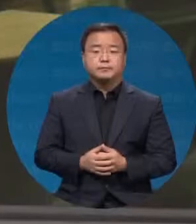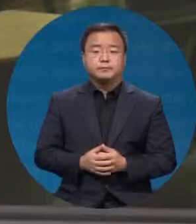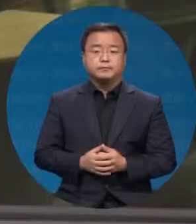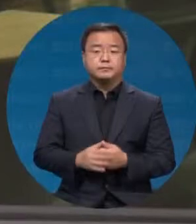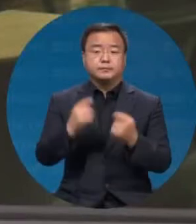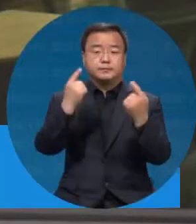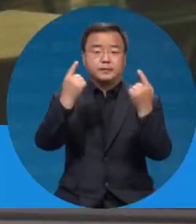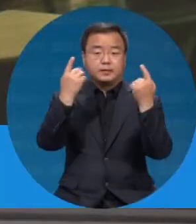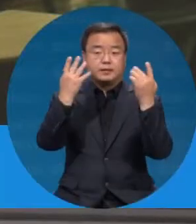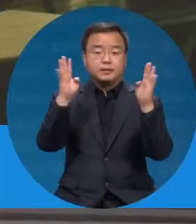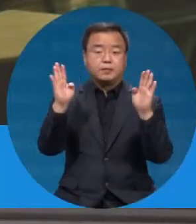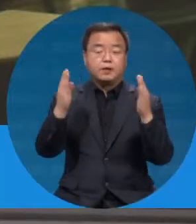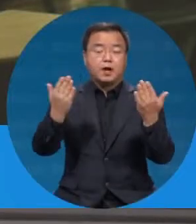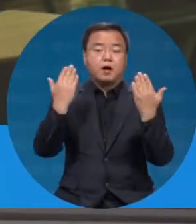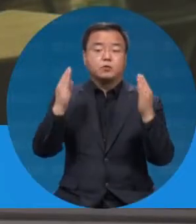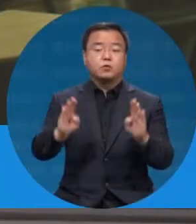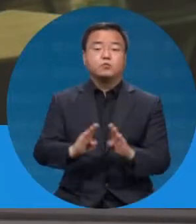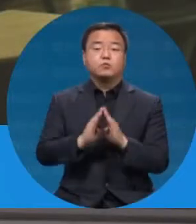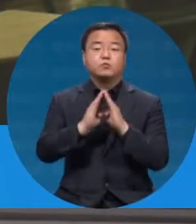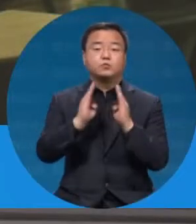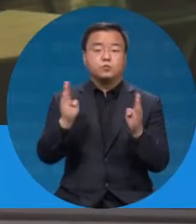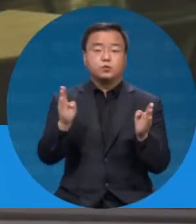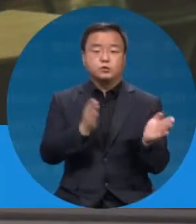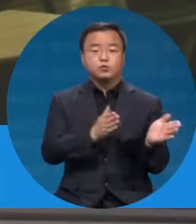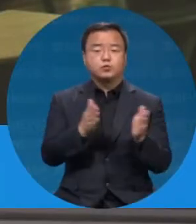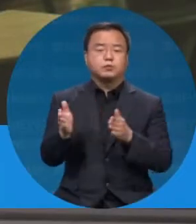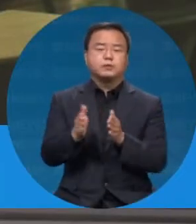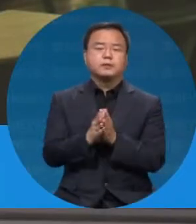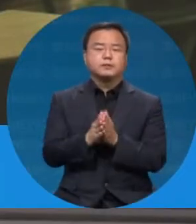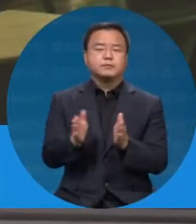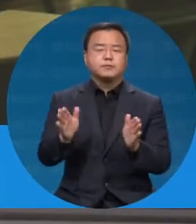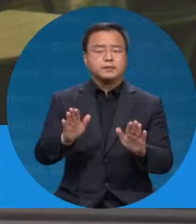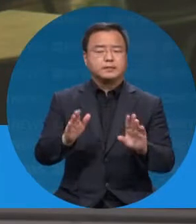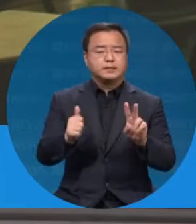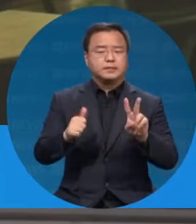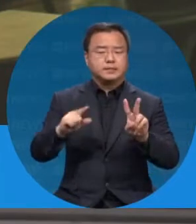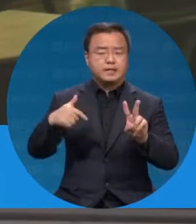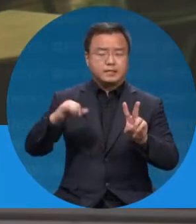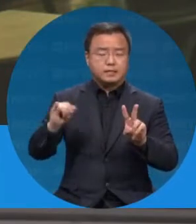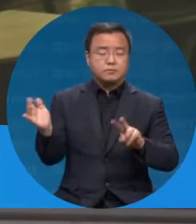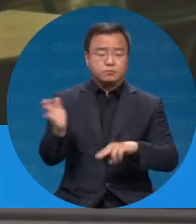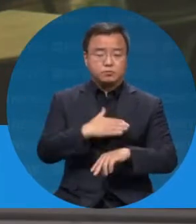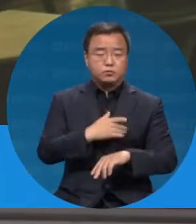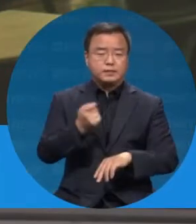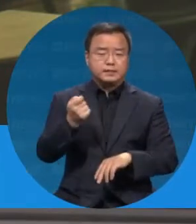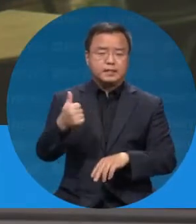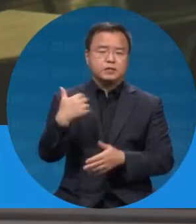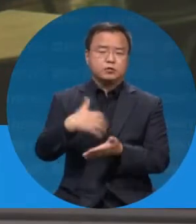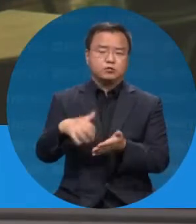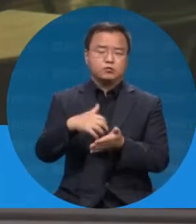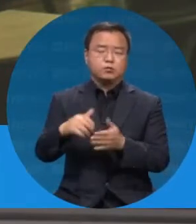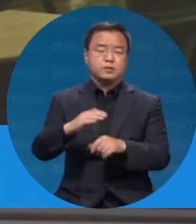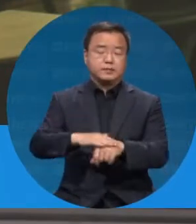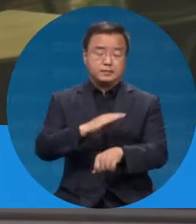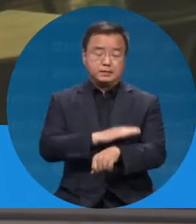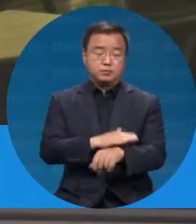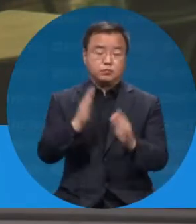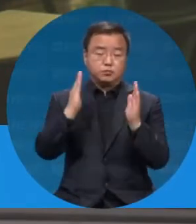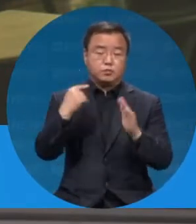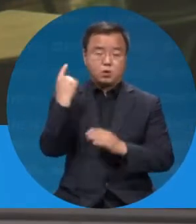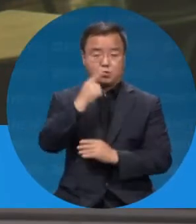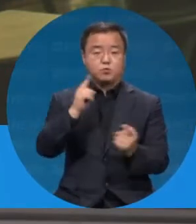대학도 캠퍼스의 문을 열 채 비해 나섭니다 이번 2학기까지 는 소규모 실습 수업은 대면 수업을 원칙으로